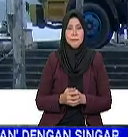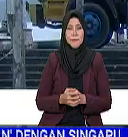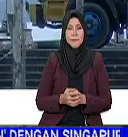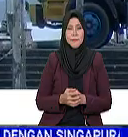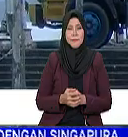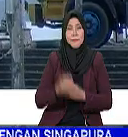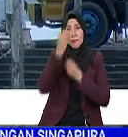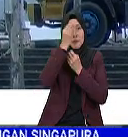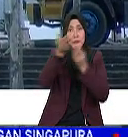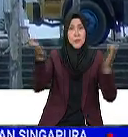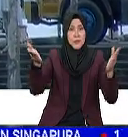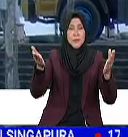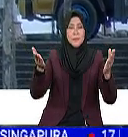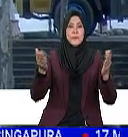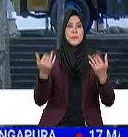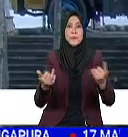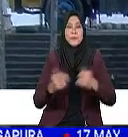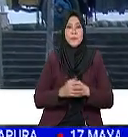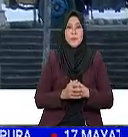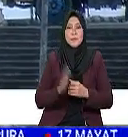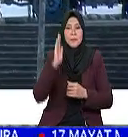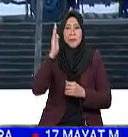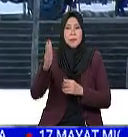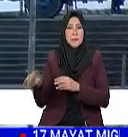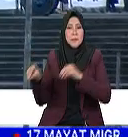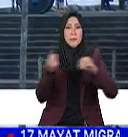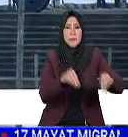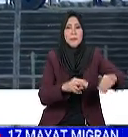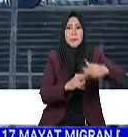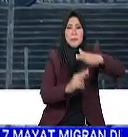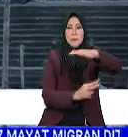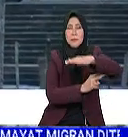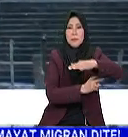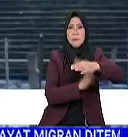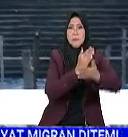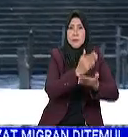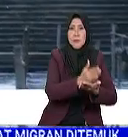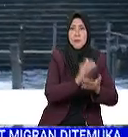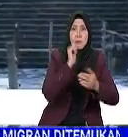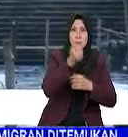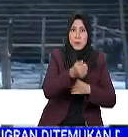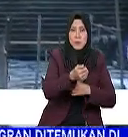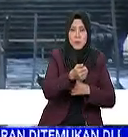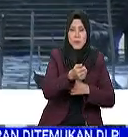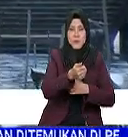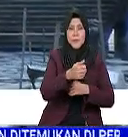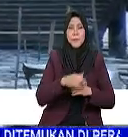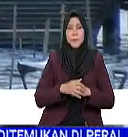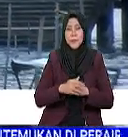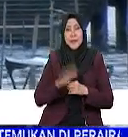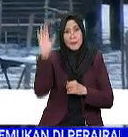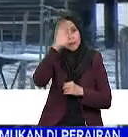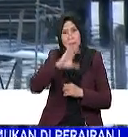untuk minuman semasa makanan harapan akan dipindah ke Jetty perikanan laut so dana untuk